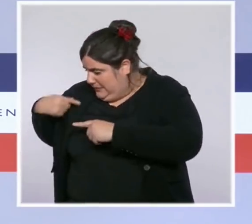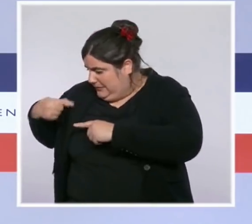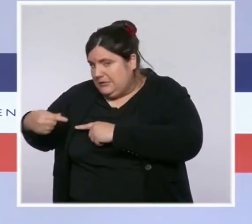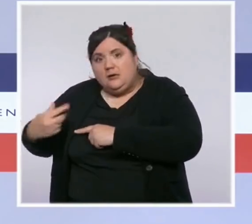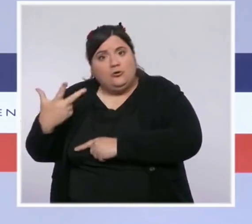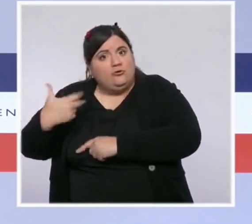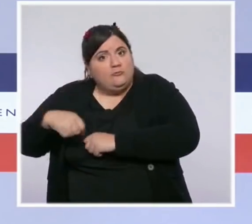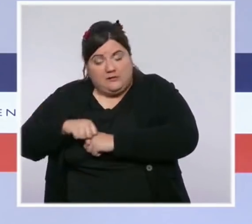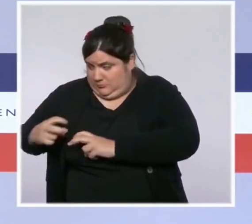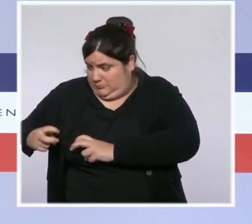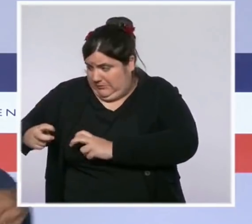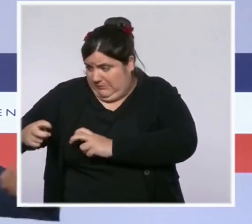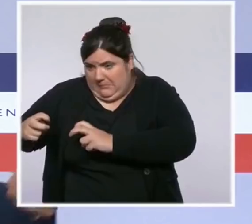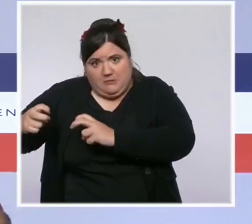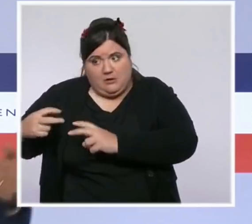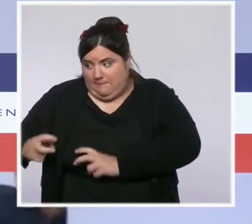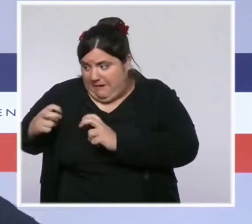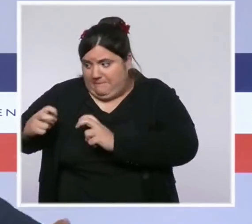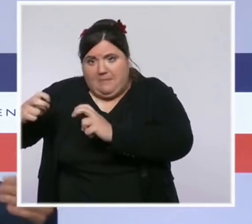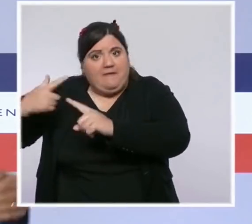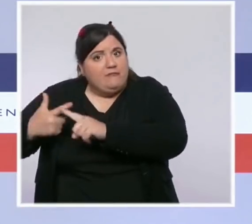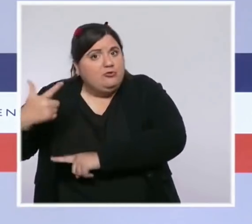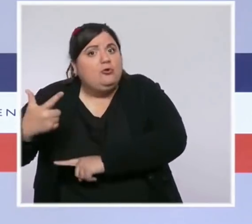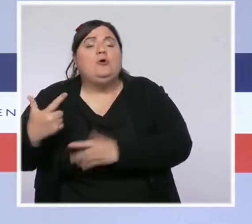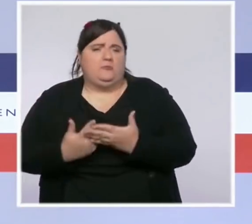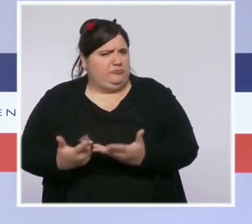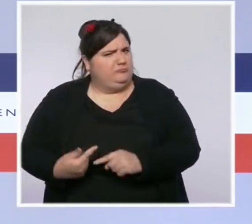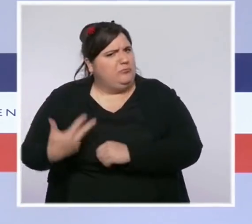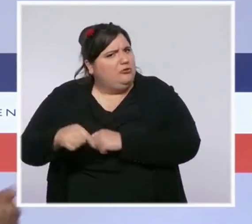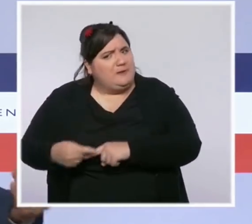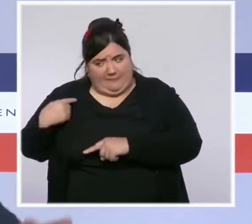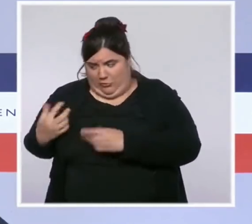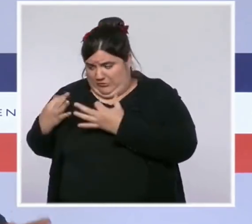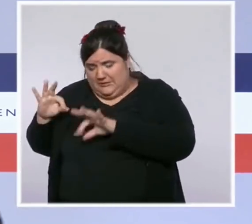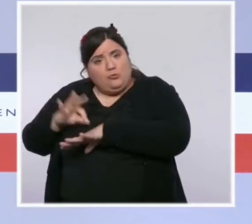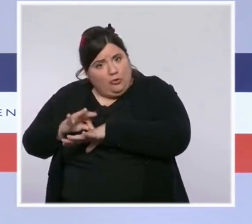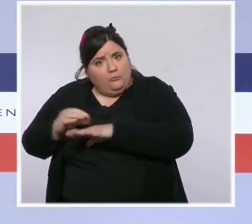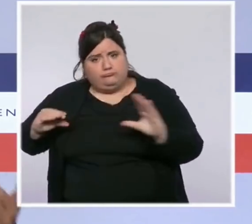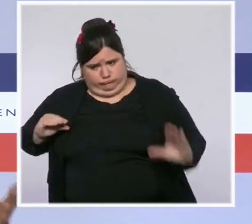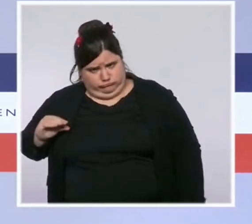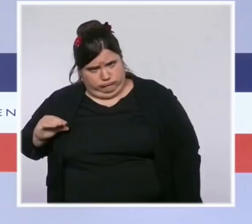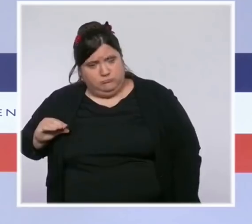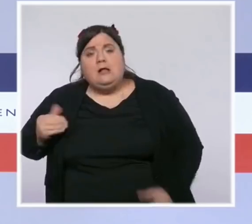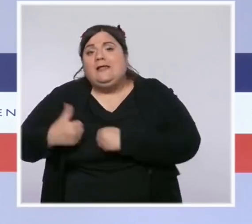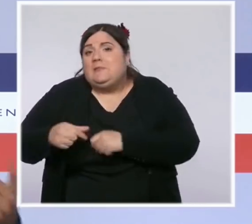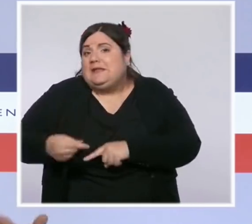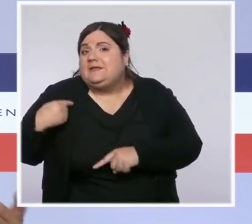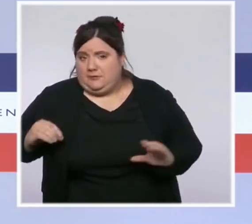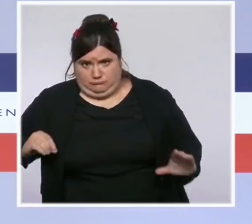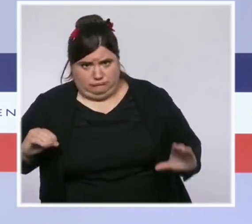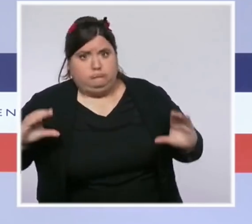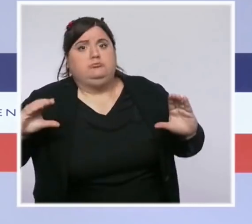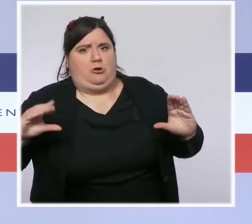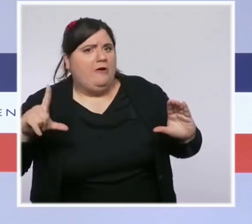puisqu'il y a 3 semaines, il représentait 10% des contaminations dans notre pays. La semaine dernière, je vous indiquais qu'il correspondait à 20%